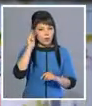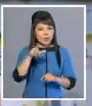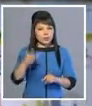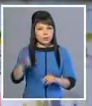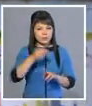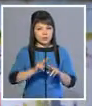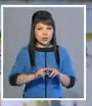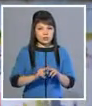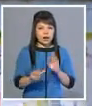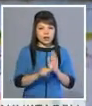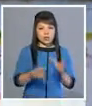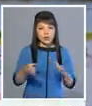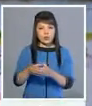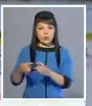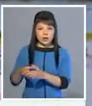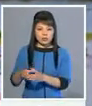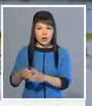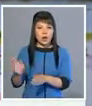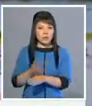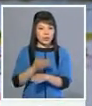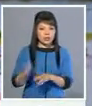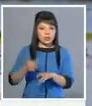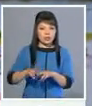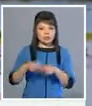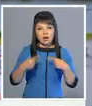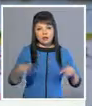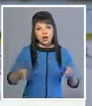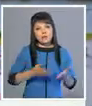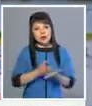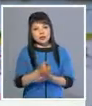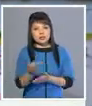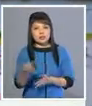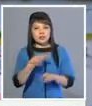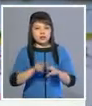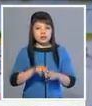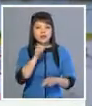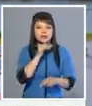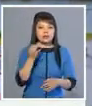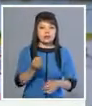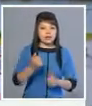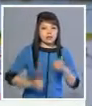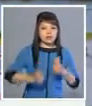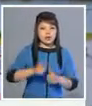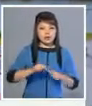біз бөлдік. 6 группаны сонда, 6 группа осында, әртүрлі бағыттар бойынша өз өнерлерін сынға тартып жүрілердің алдында.